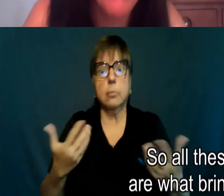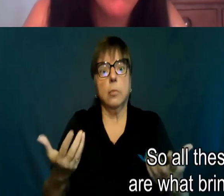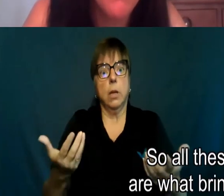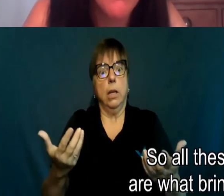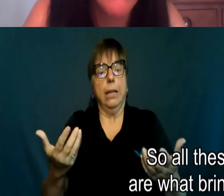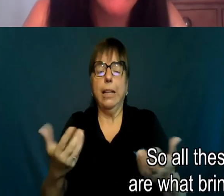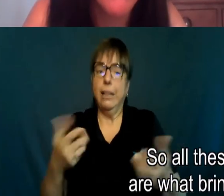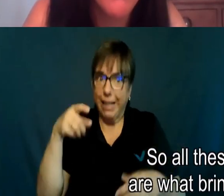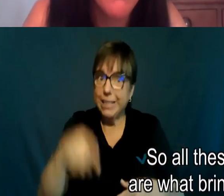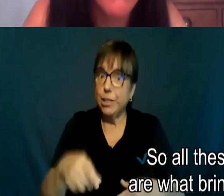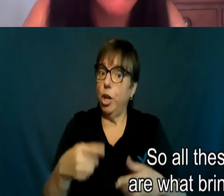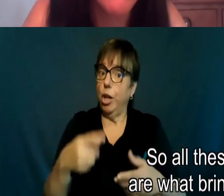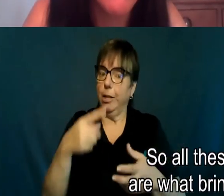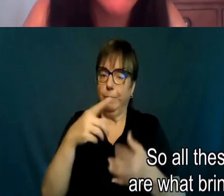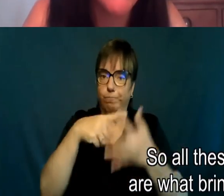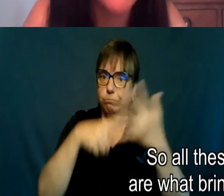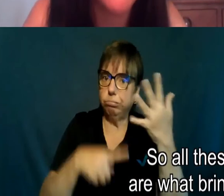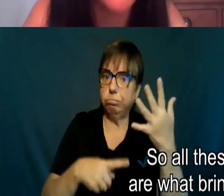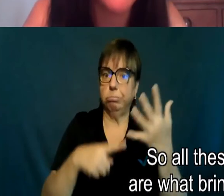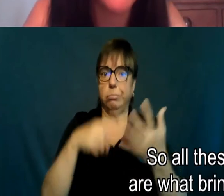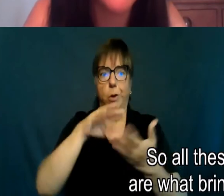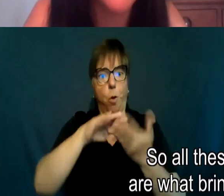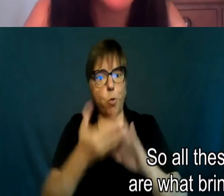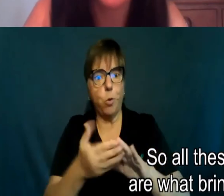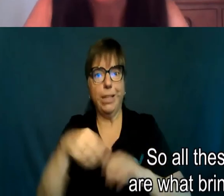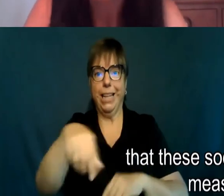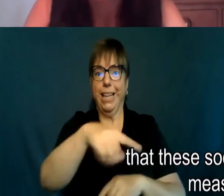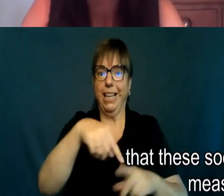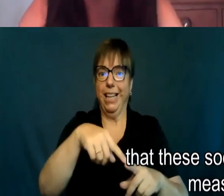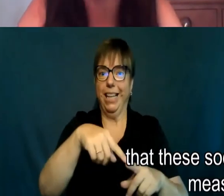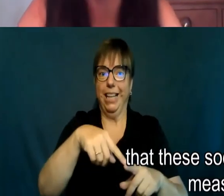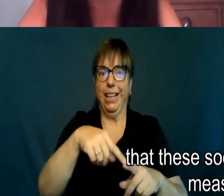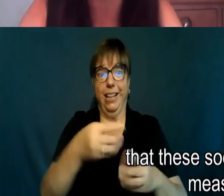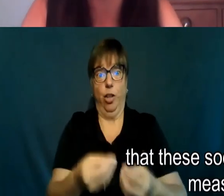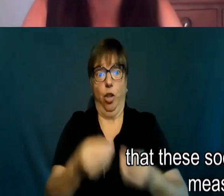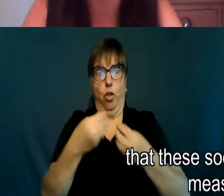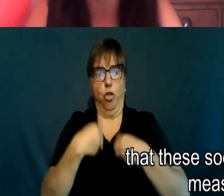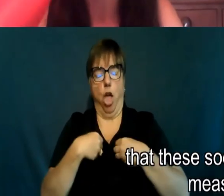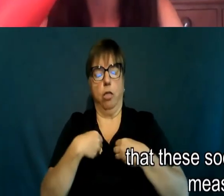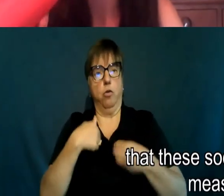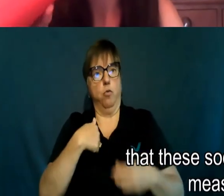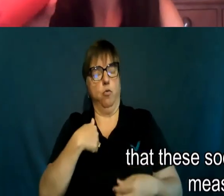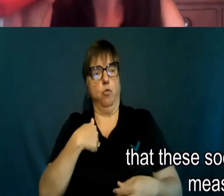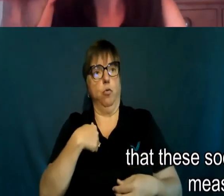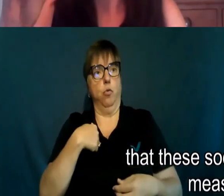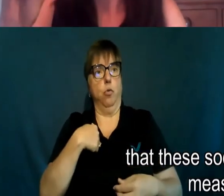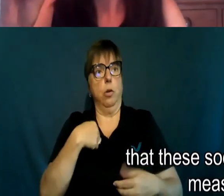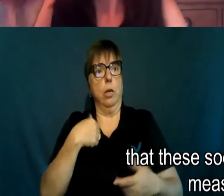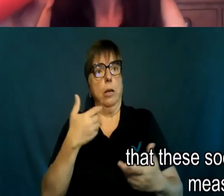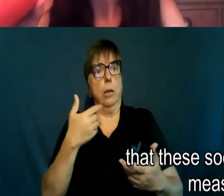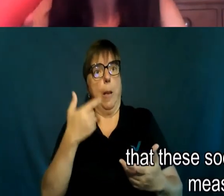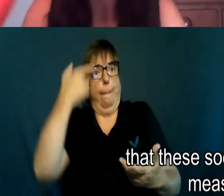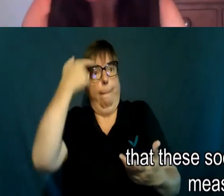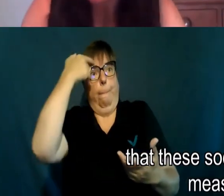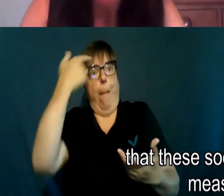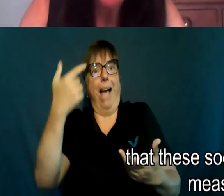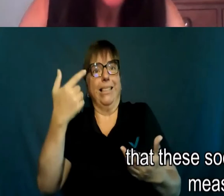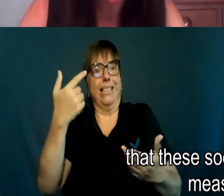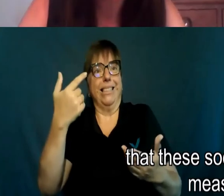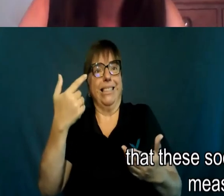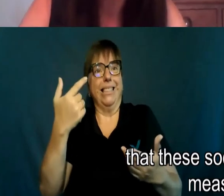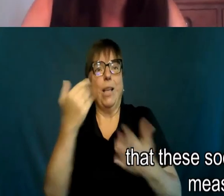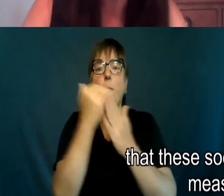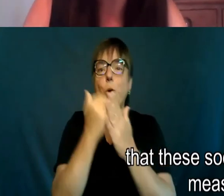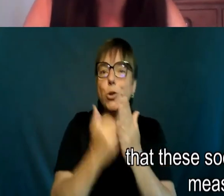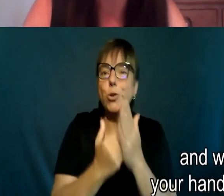éléments-là qui nous amènent à penser que ces mesures de distanciation